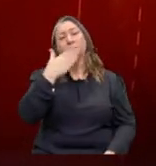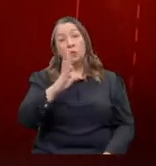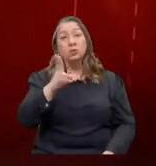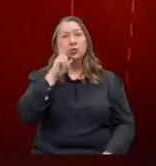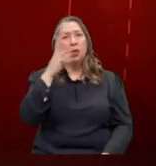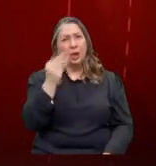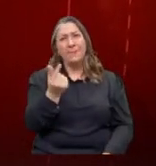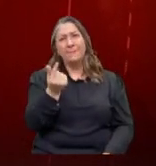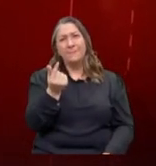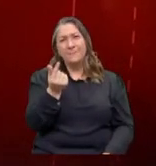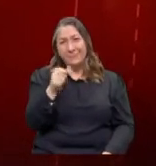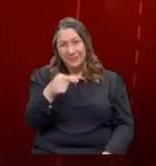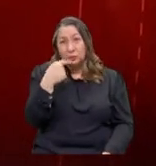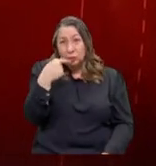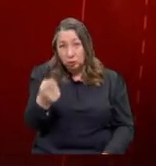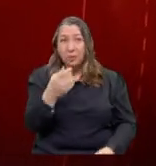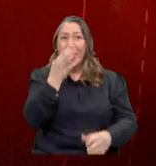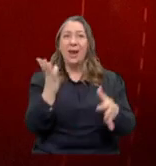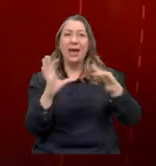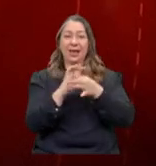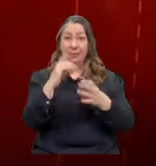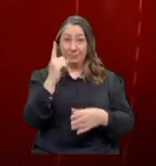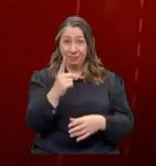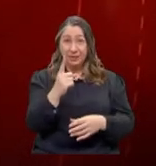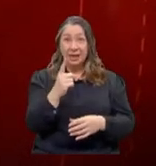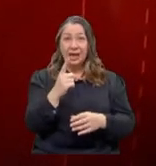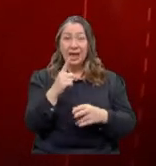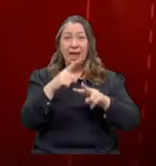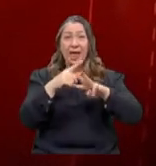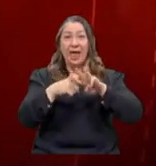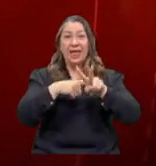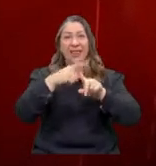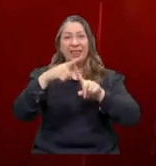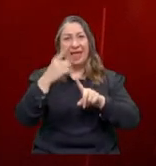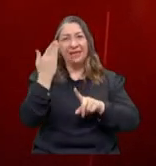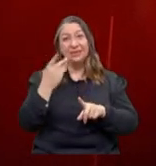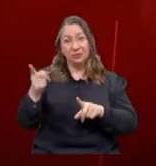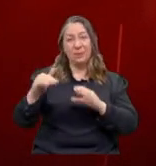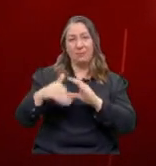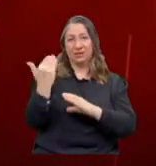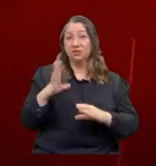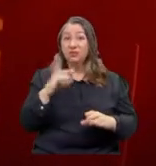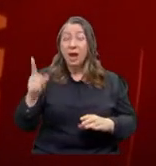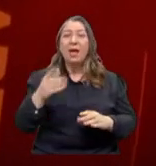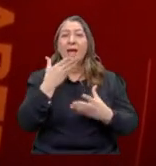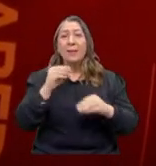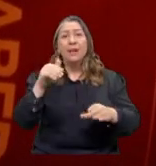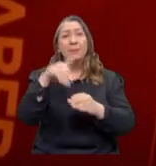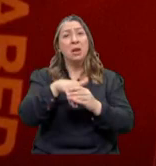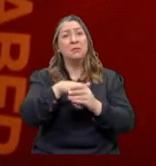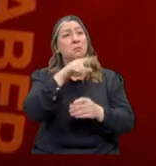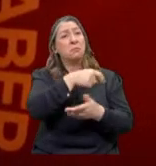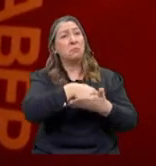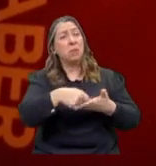olarak birazdan, yani şimdi sunacağım haberle ilgili bir EYT'liden, izleyicimizden gelen mesaj var. Emekli